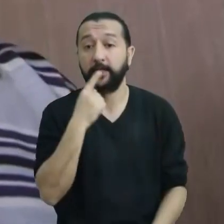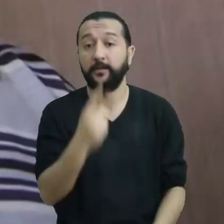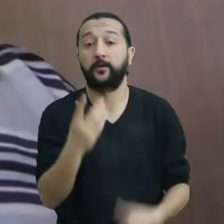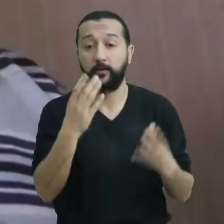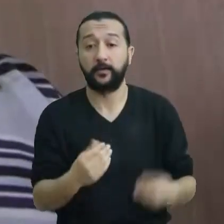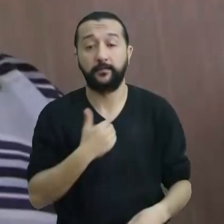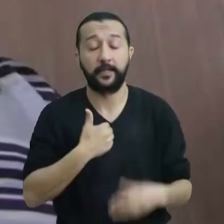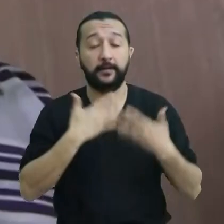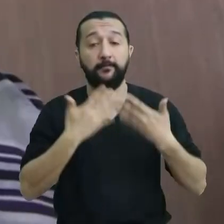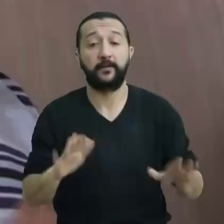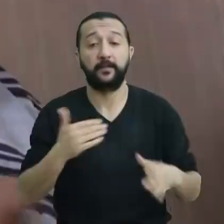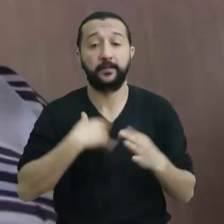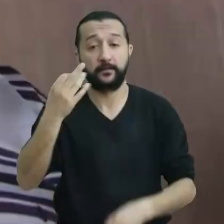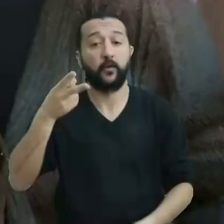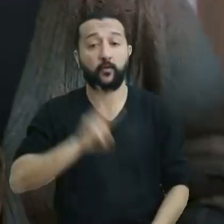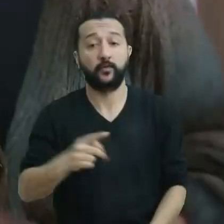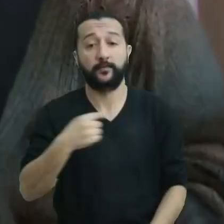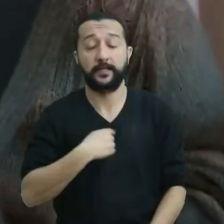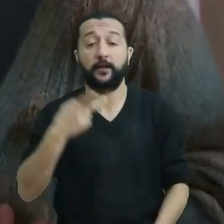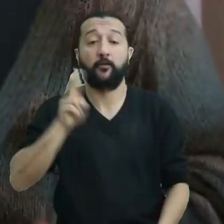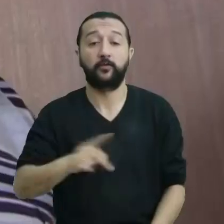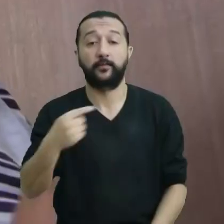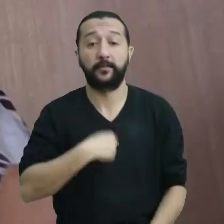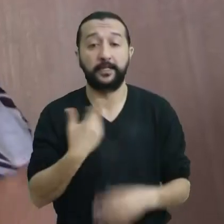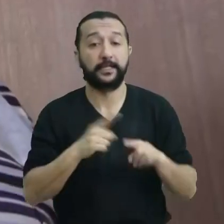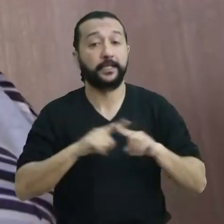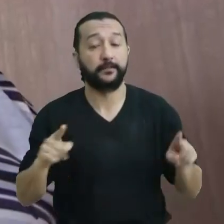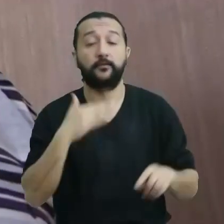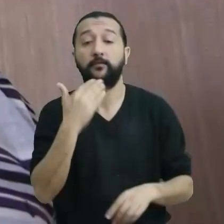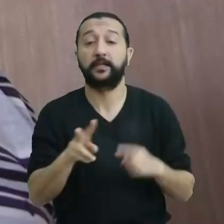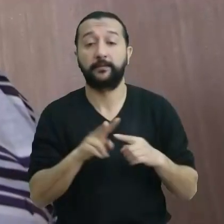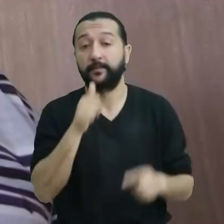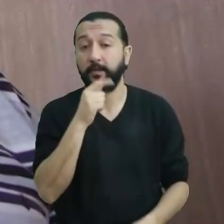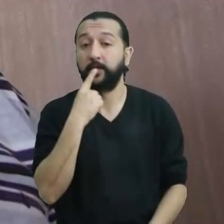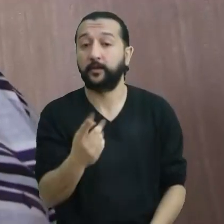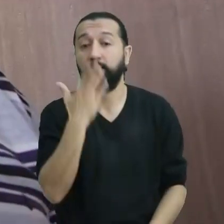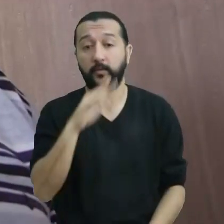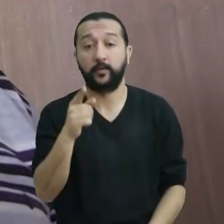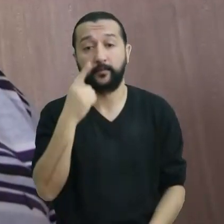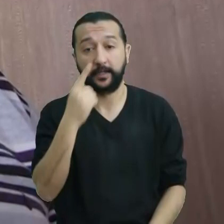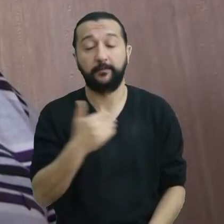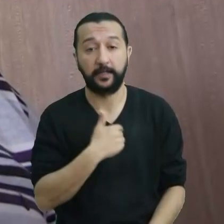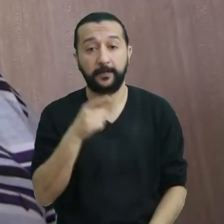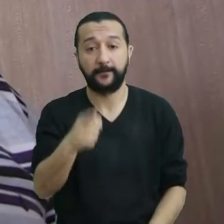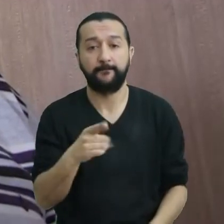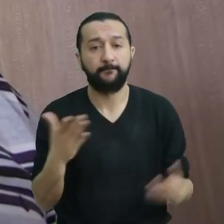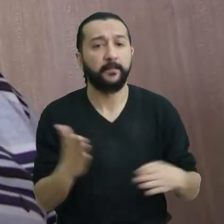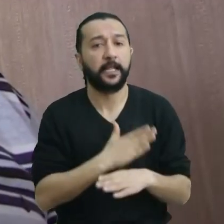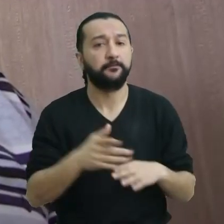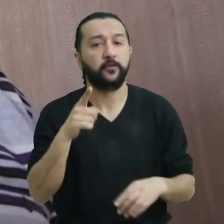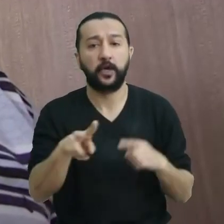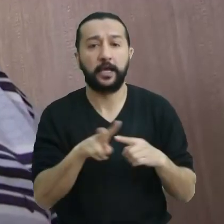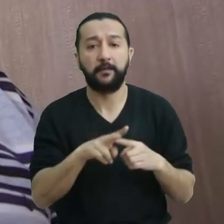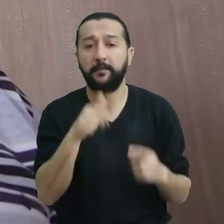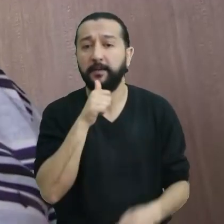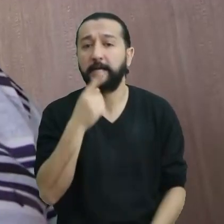söylenirse beni mahvedir, öldürür, gebertir. Kesinlikle Kemal Bey'e söylemek yok. Bana bak. Neymiş o